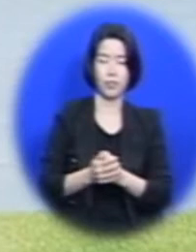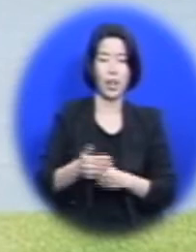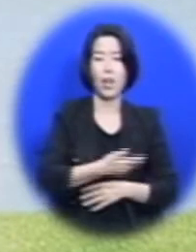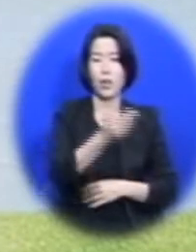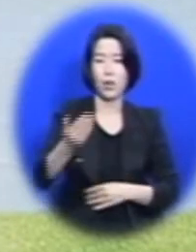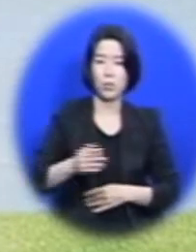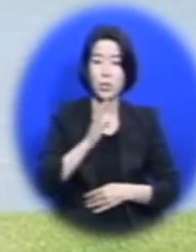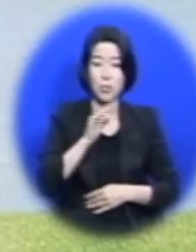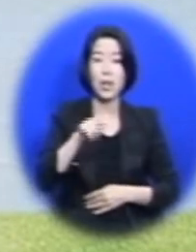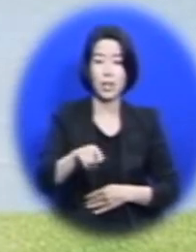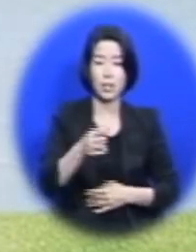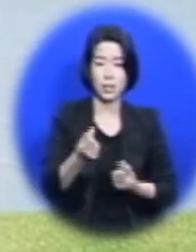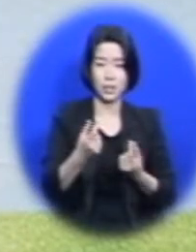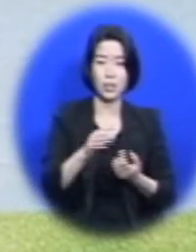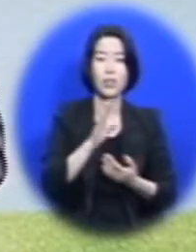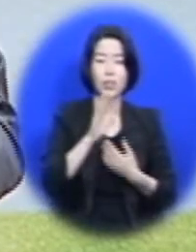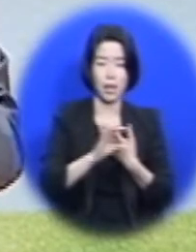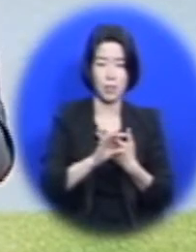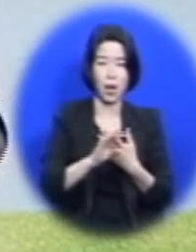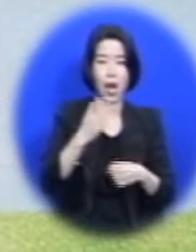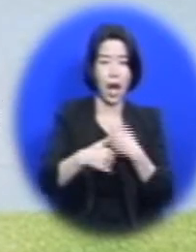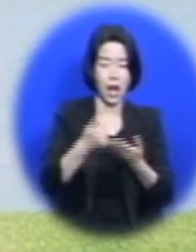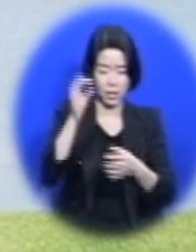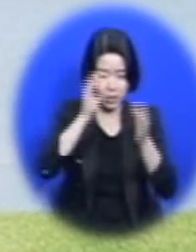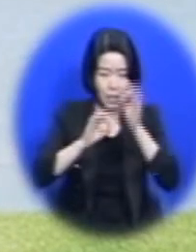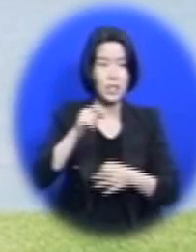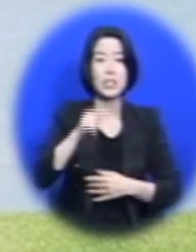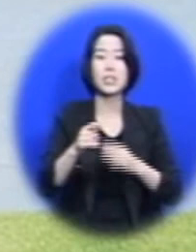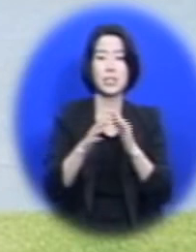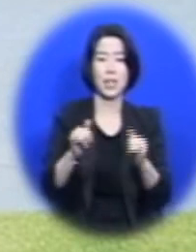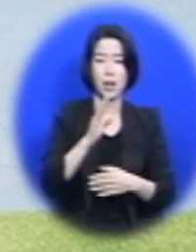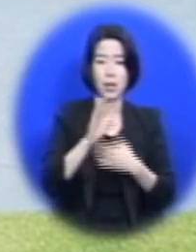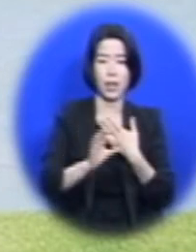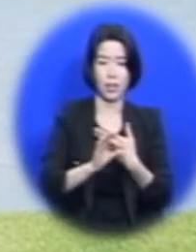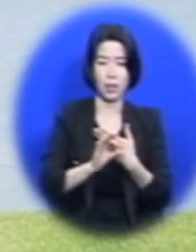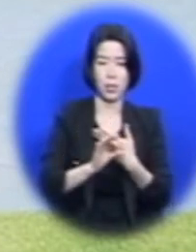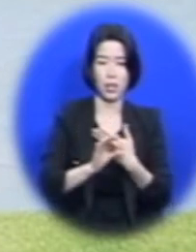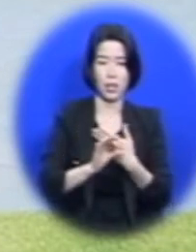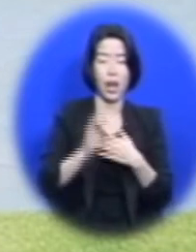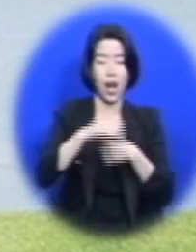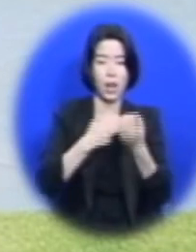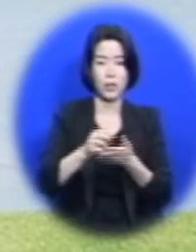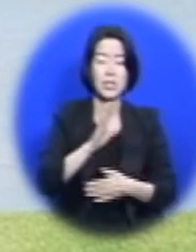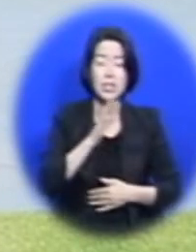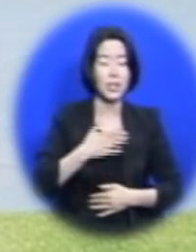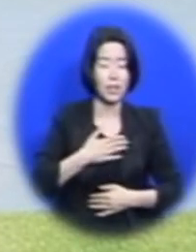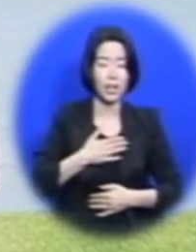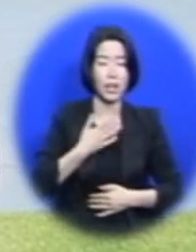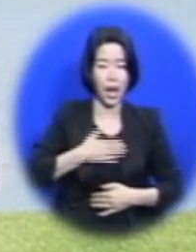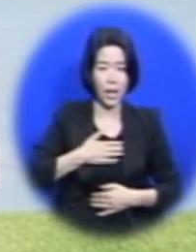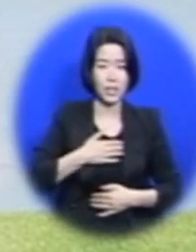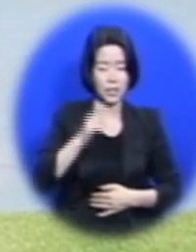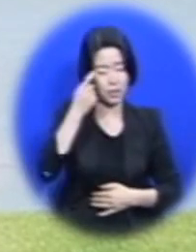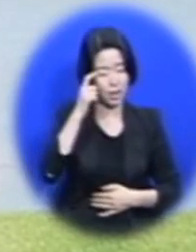여러분이 정말 그렇다면 하나님이 찾으시는 그 사람입니다. 하나님이 진짜 나를 아실까 걱정하실